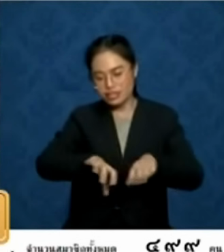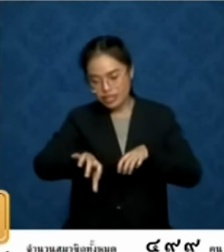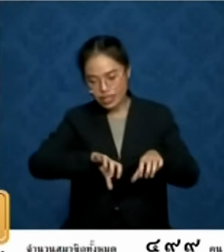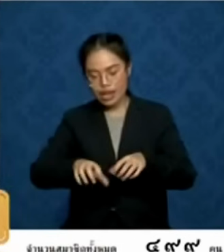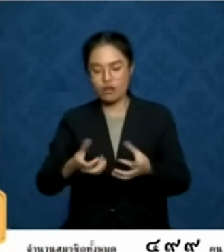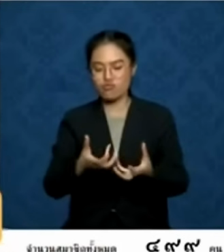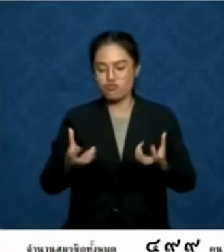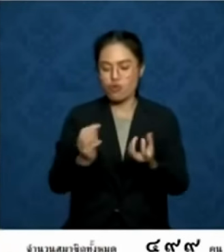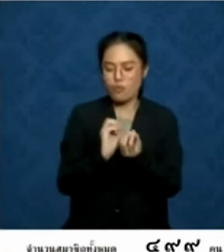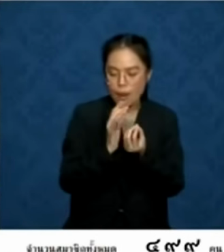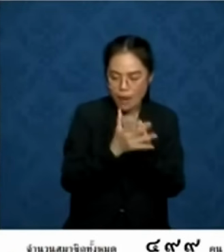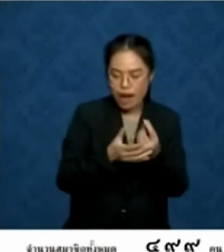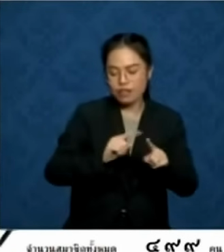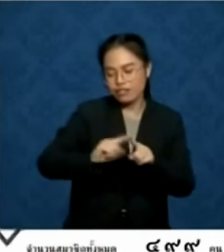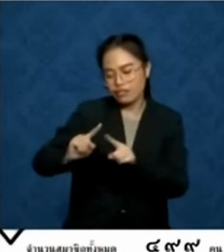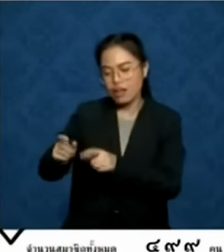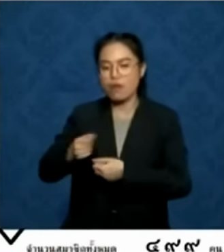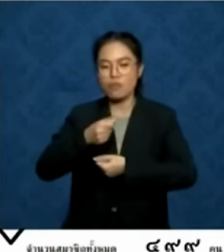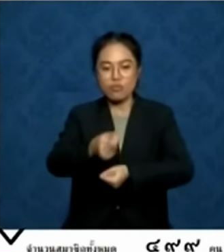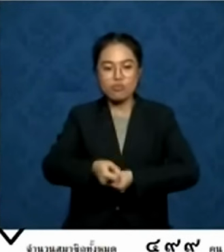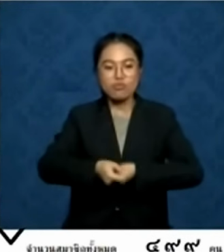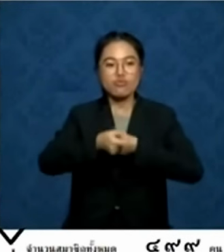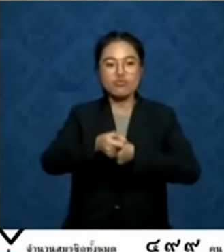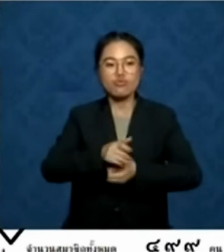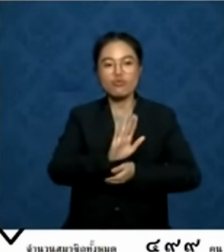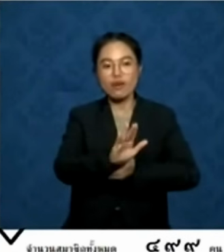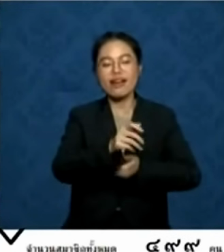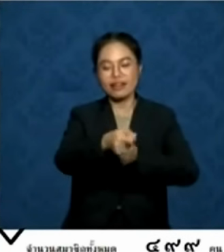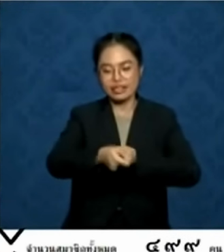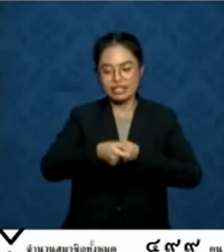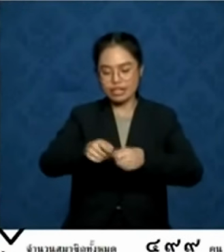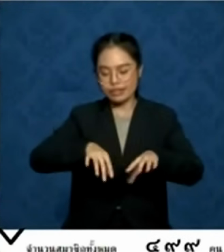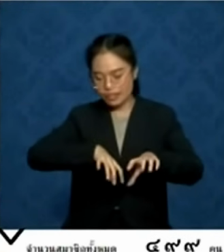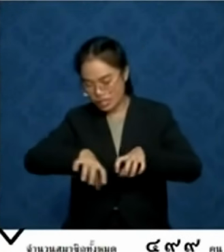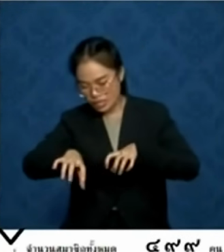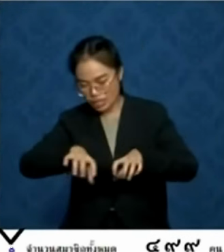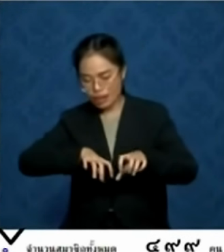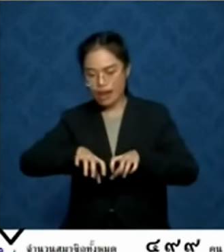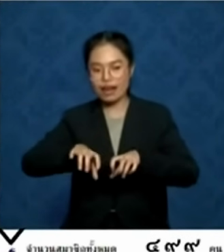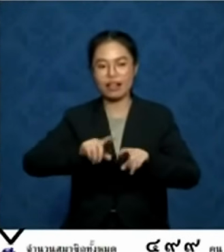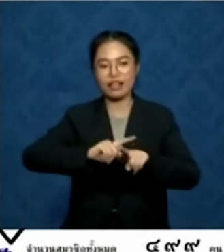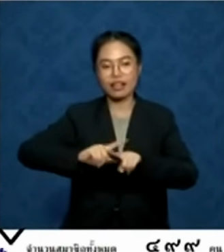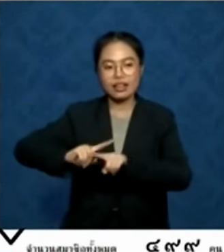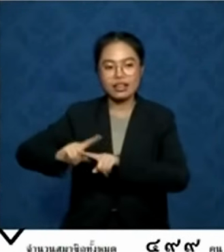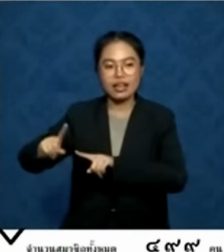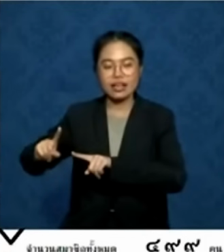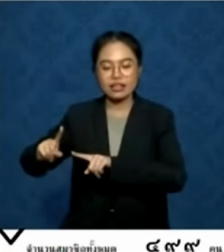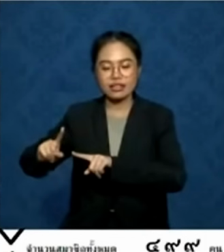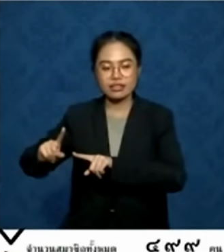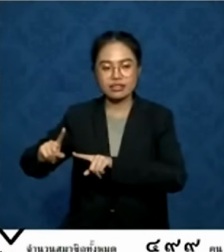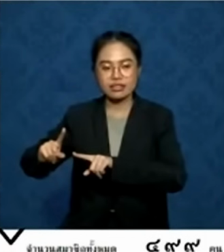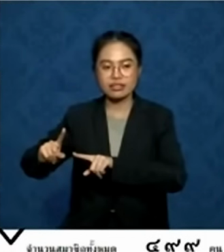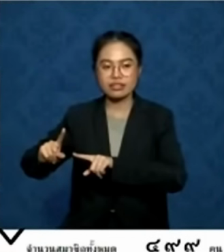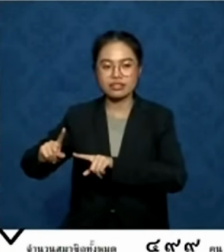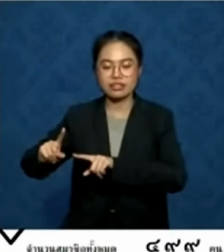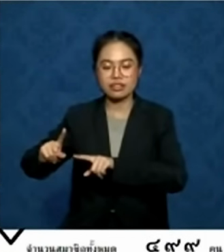ษตรตามแผนที่เกษตรเพื่อการบริหารจัดการเชิงรุก จำนวน